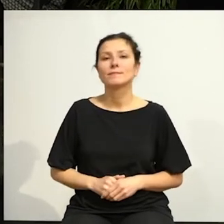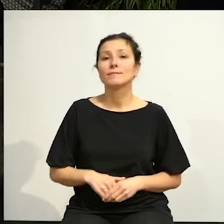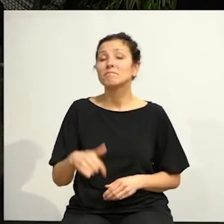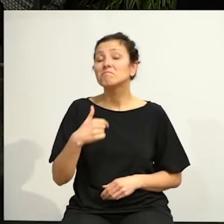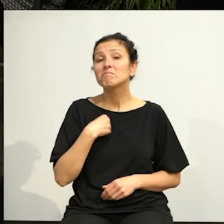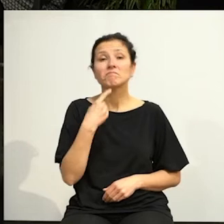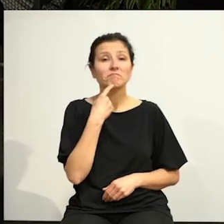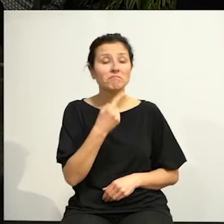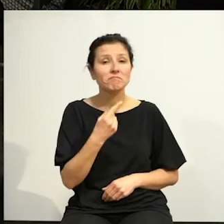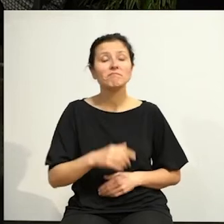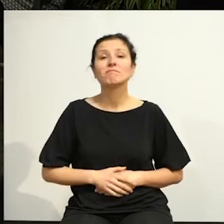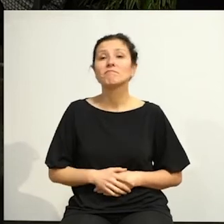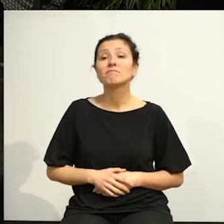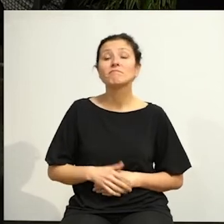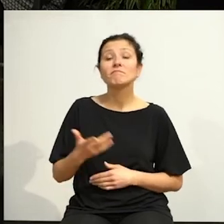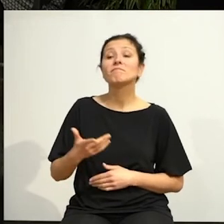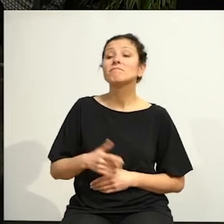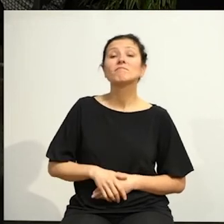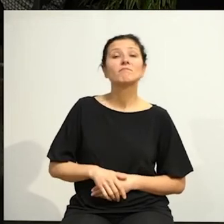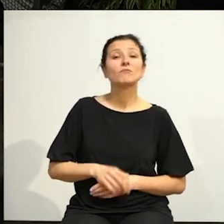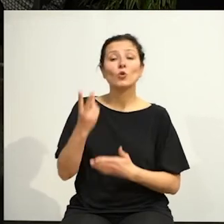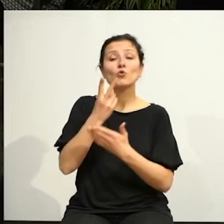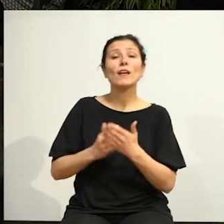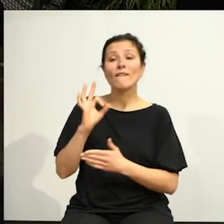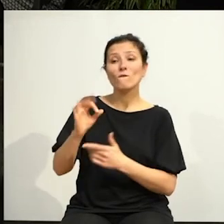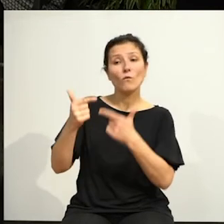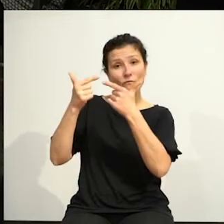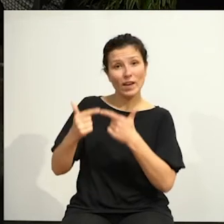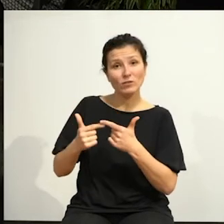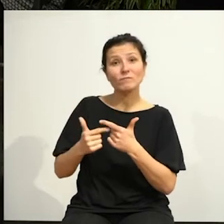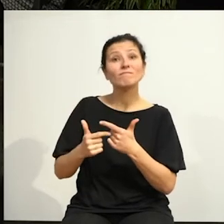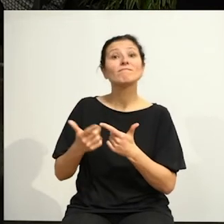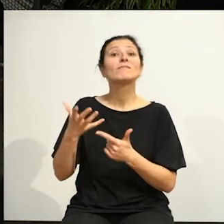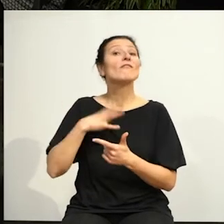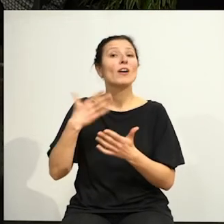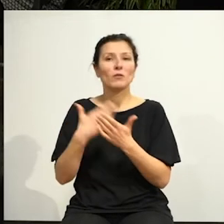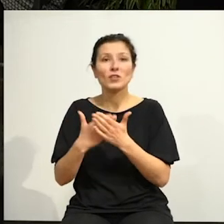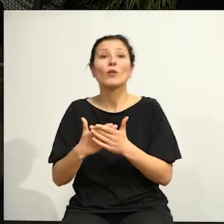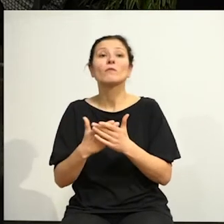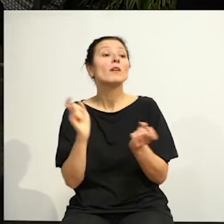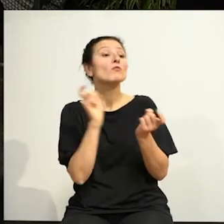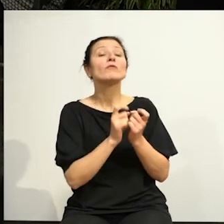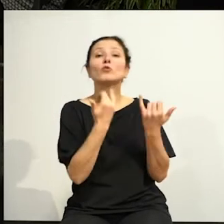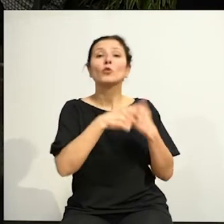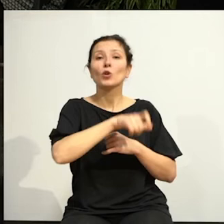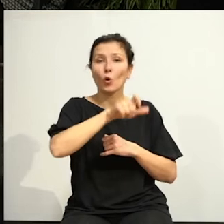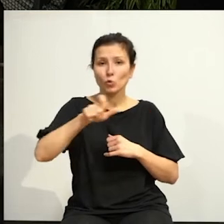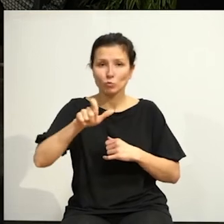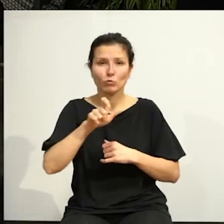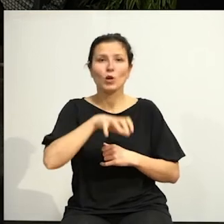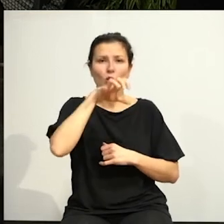powiedział, korzyść czytania Norwida w przeciwieństwie do innych poetów, choćby tylko ograniczając się do